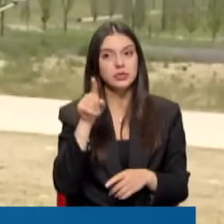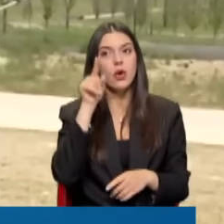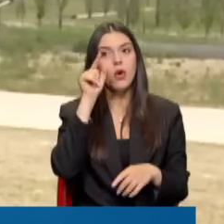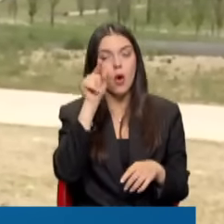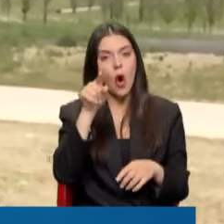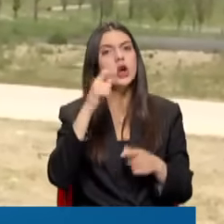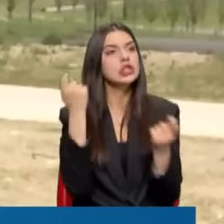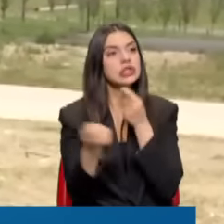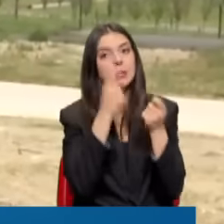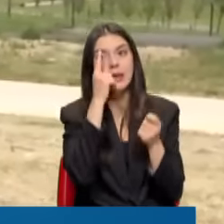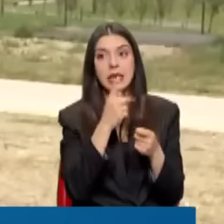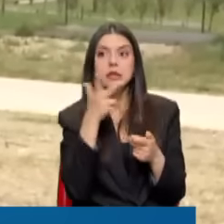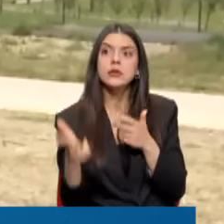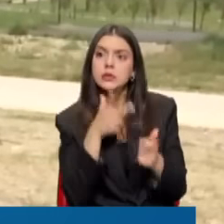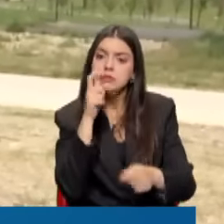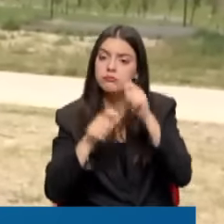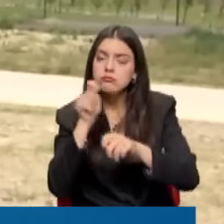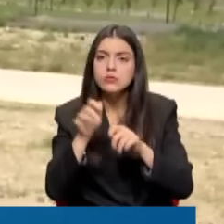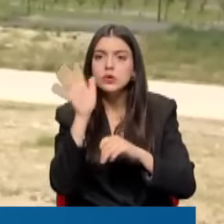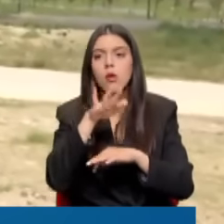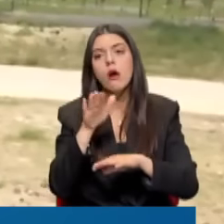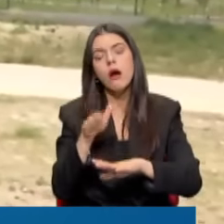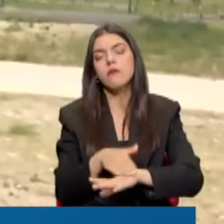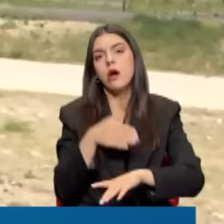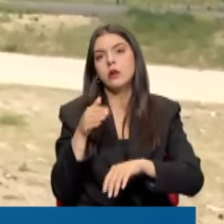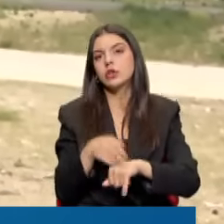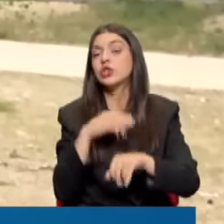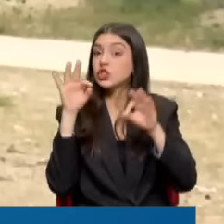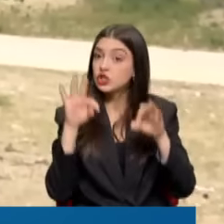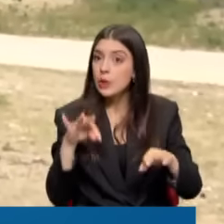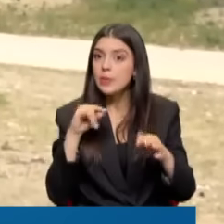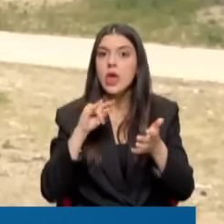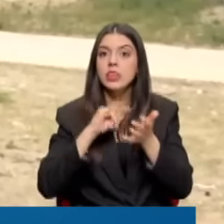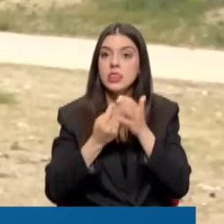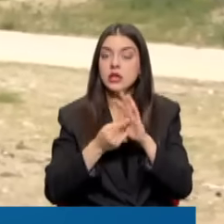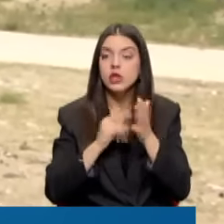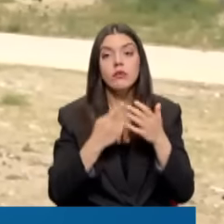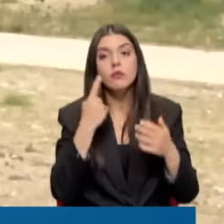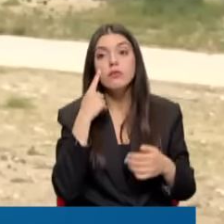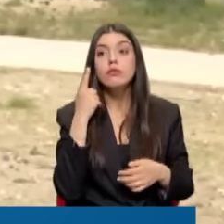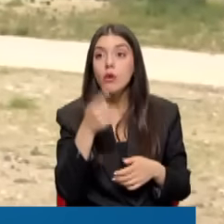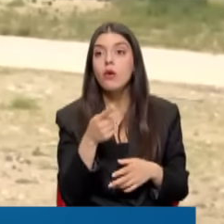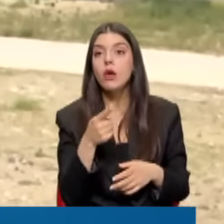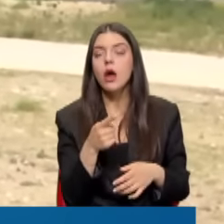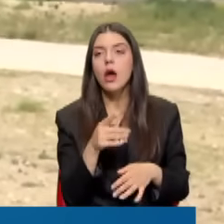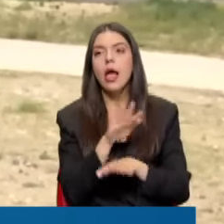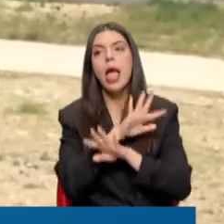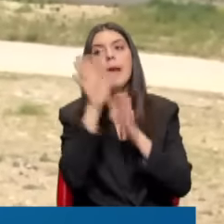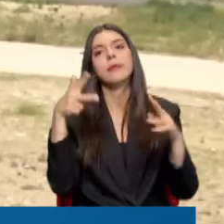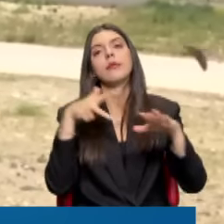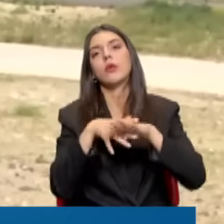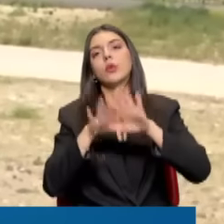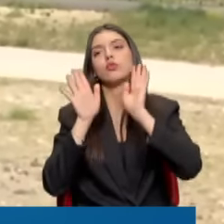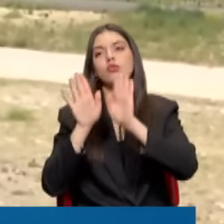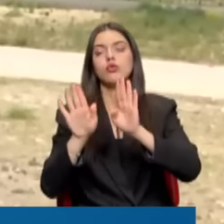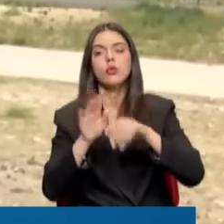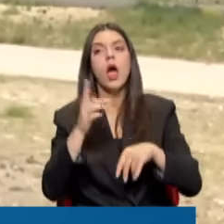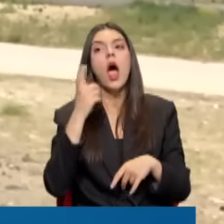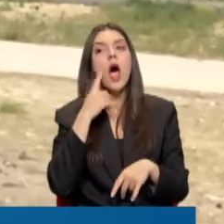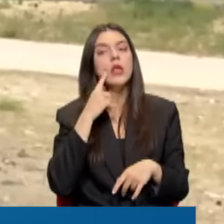çalışmalar önce hızlı gitti sonra yavaşladı Şimdi ise tasarruf tedbirleri gerekçesiyle tamamen durduruldu